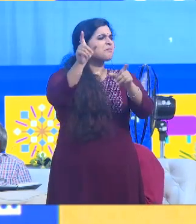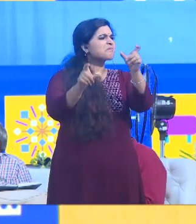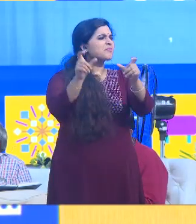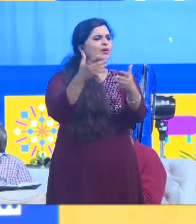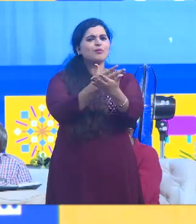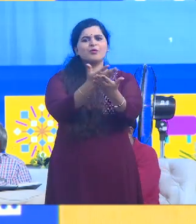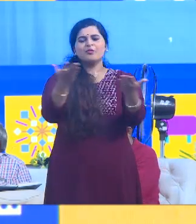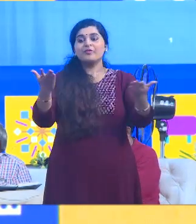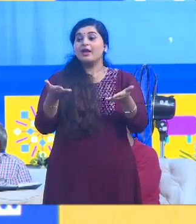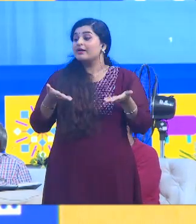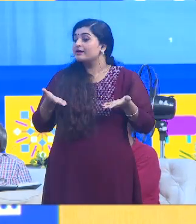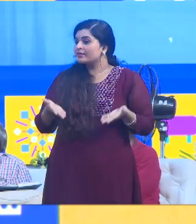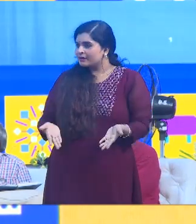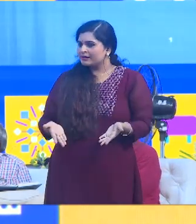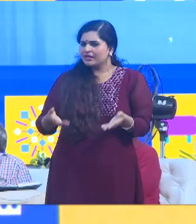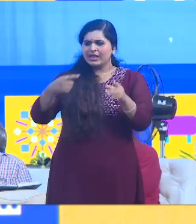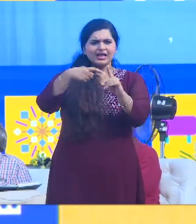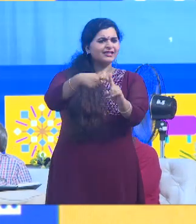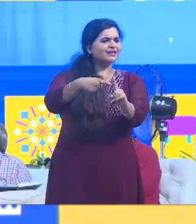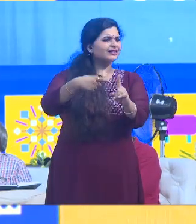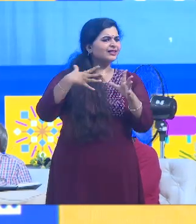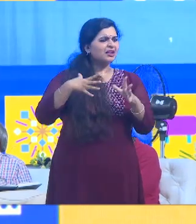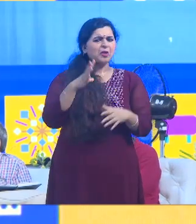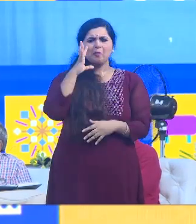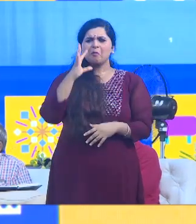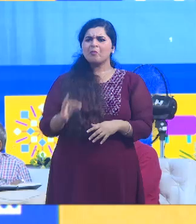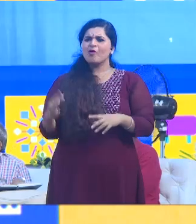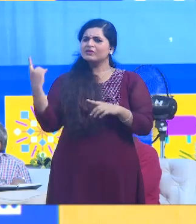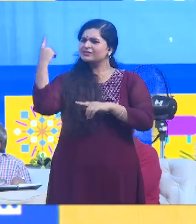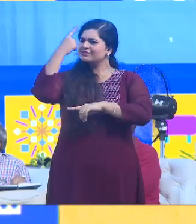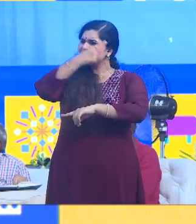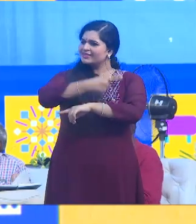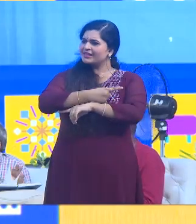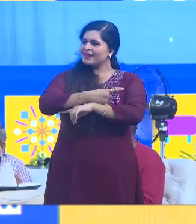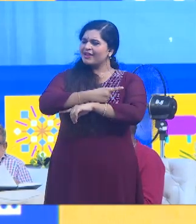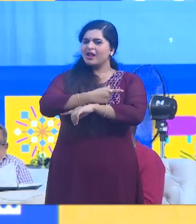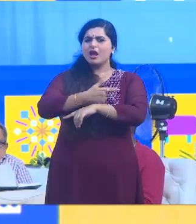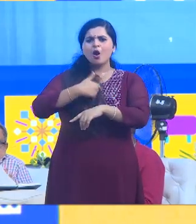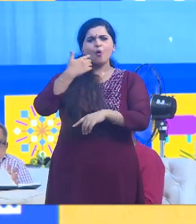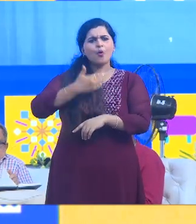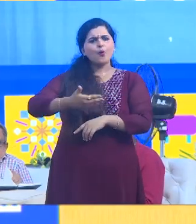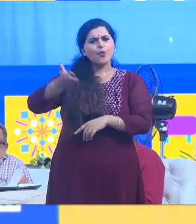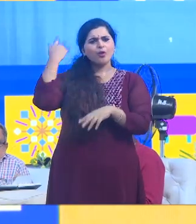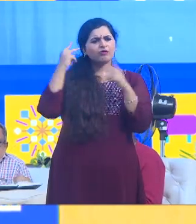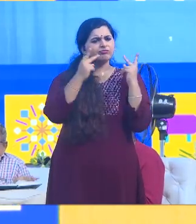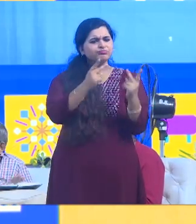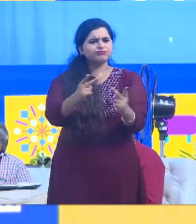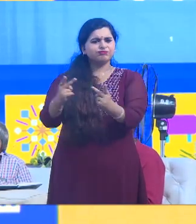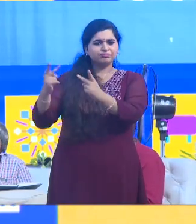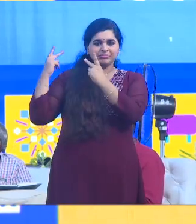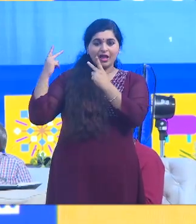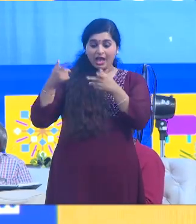ഇന്ന് കേരളത്തെ സംബന്ധിച്ചിടത്തോളം നമ്മുടെ ഇന്നലെകളിലെ യാത്രകളും ഇന്നിൻ്റെ